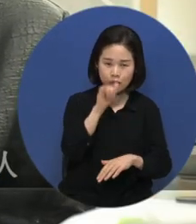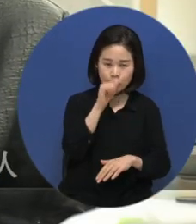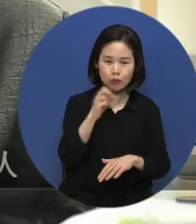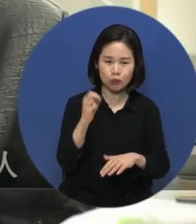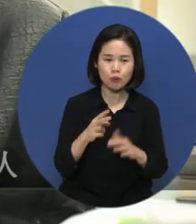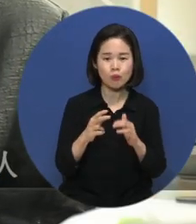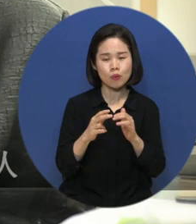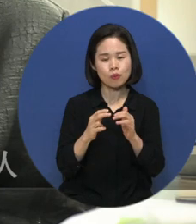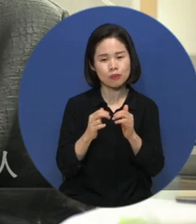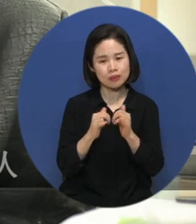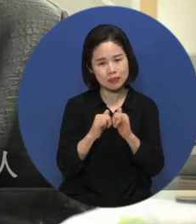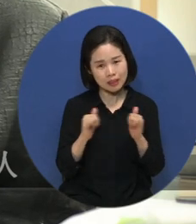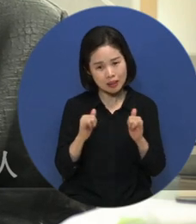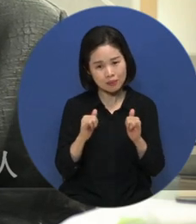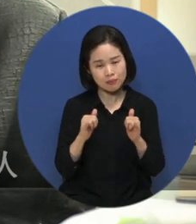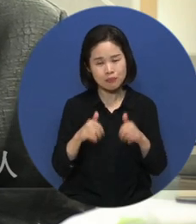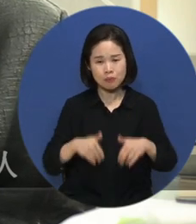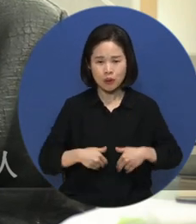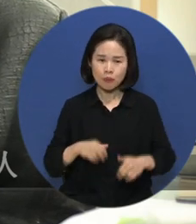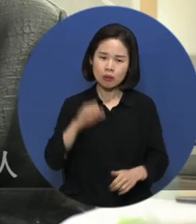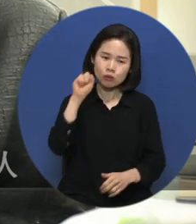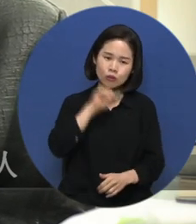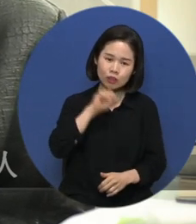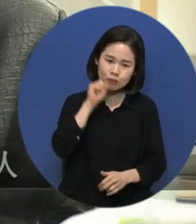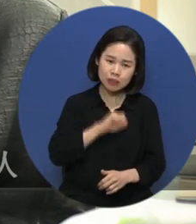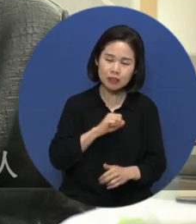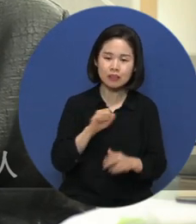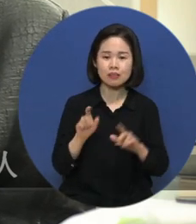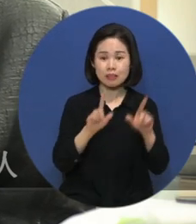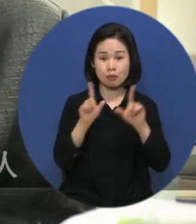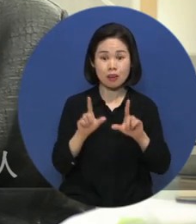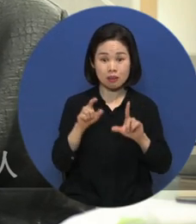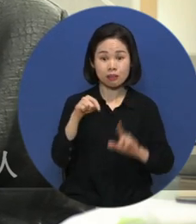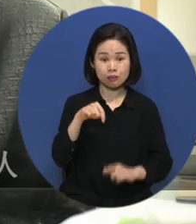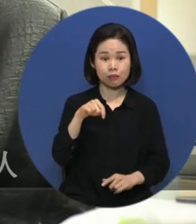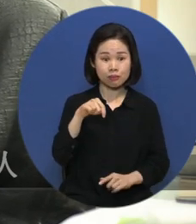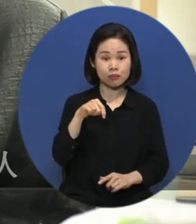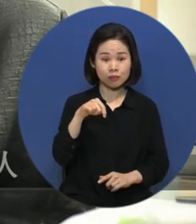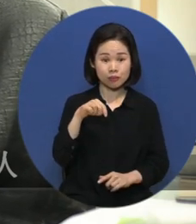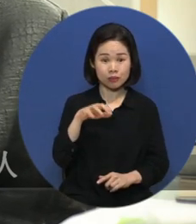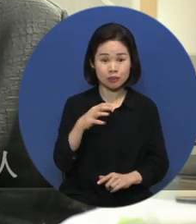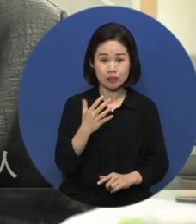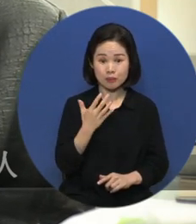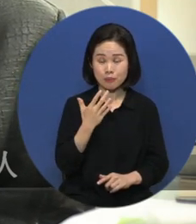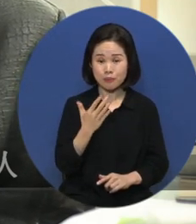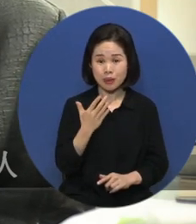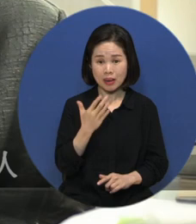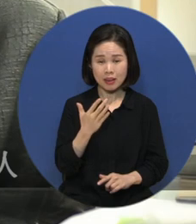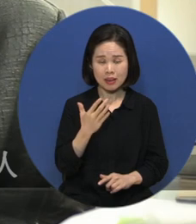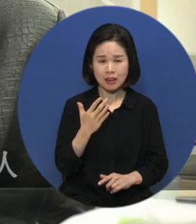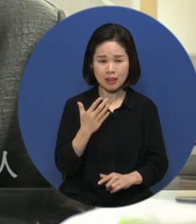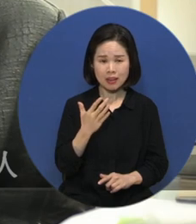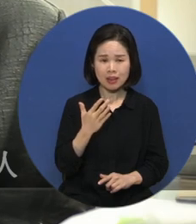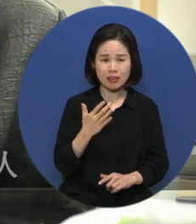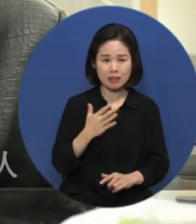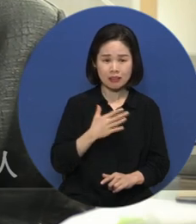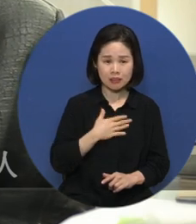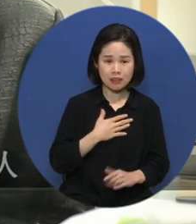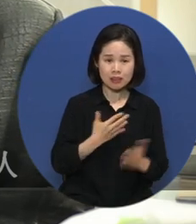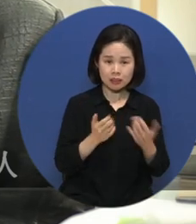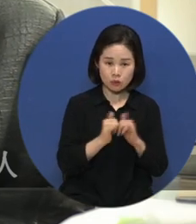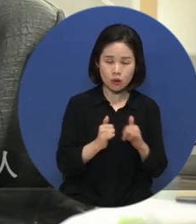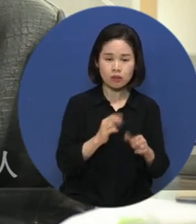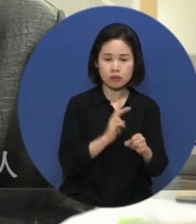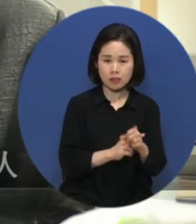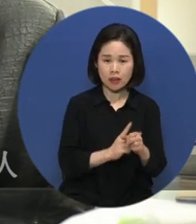갖는 취미 여가 생활 이런 것들도 많이 하게 되는데. 우리가 그동안 우리 선생님들하고 우리 직원들하고